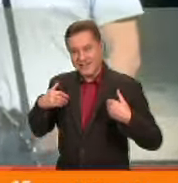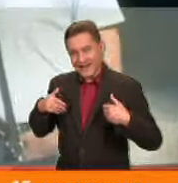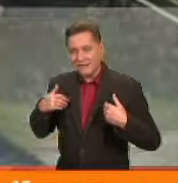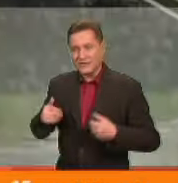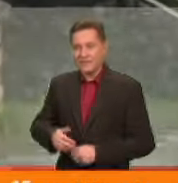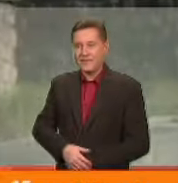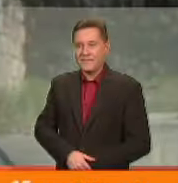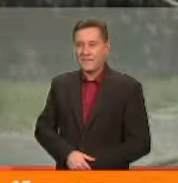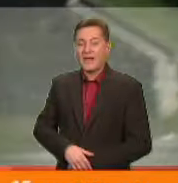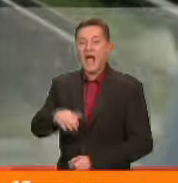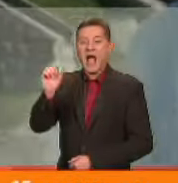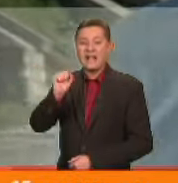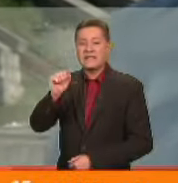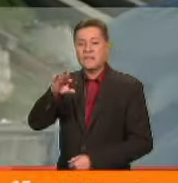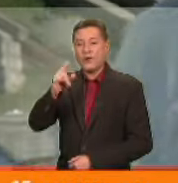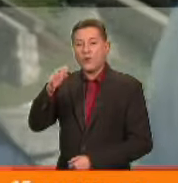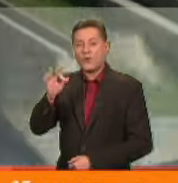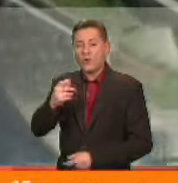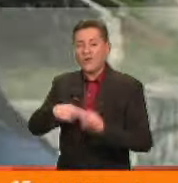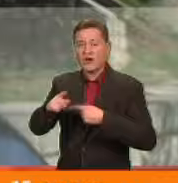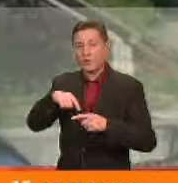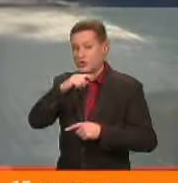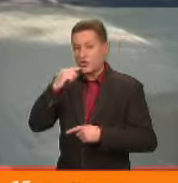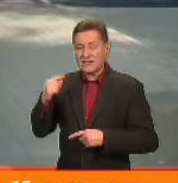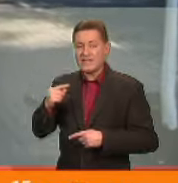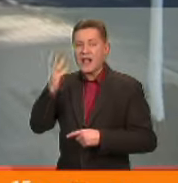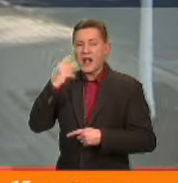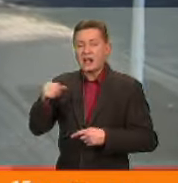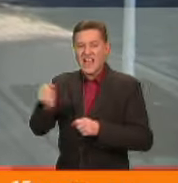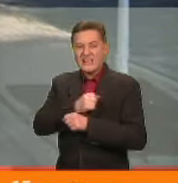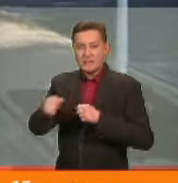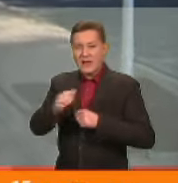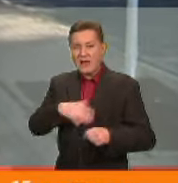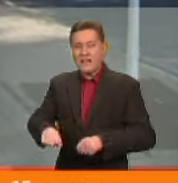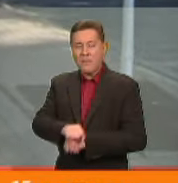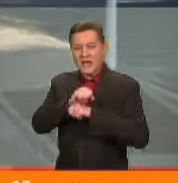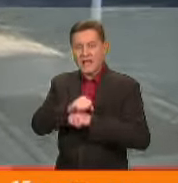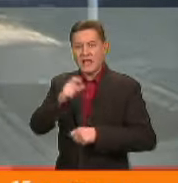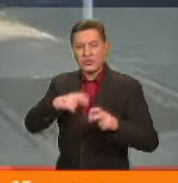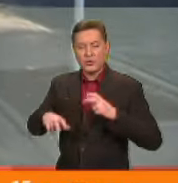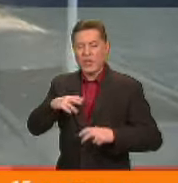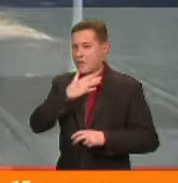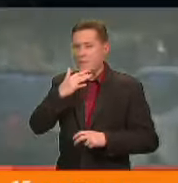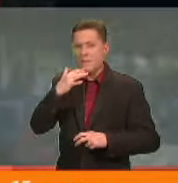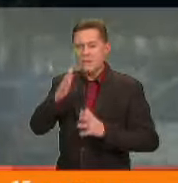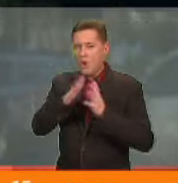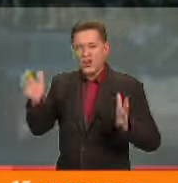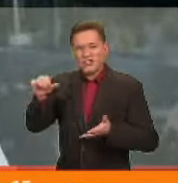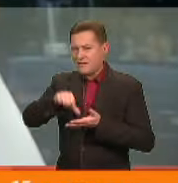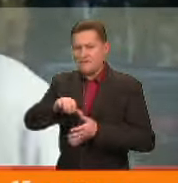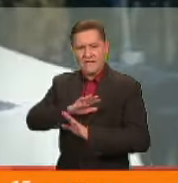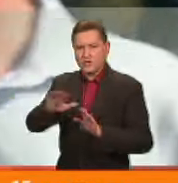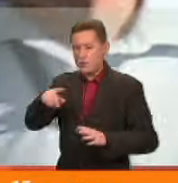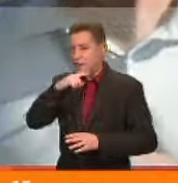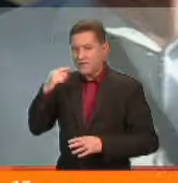Очень приятно. Приходько вернулась из России, как на Майдане избили студентов. С тех пор больше там не выступает. Для нее выбор, оставаться